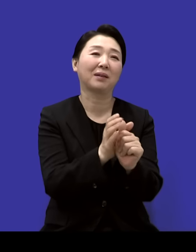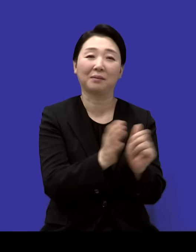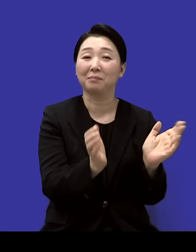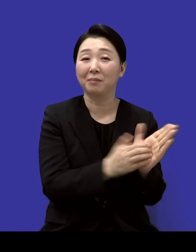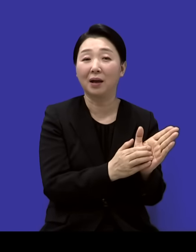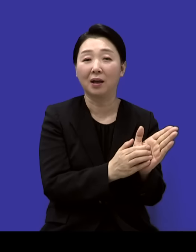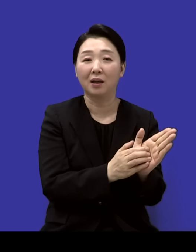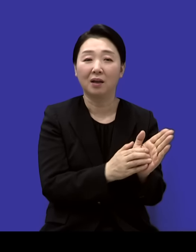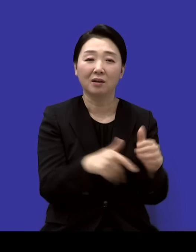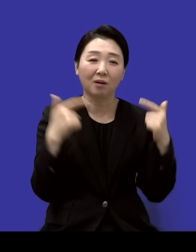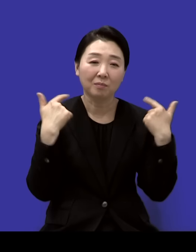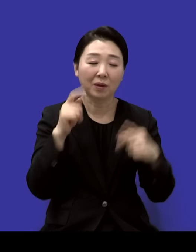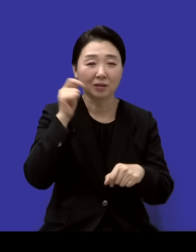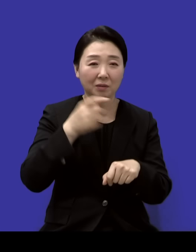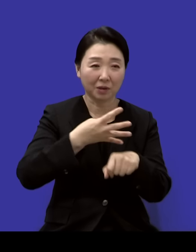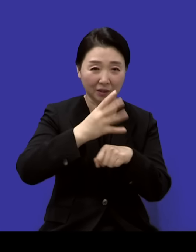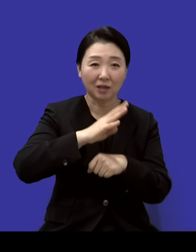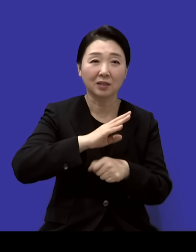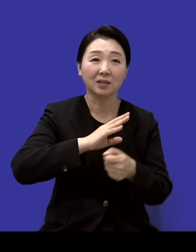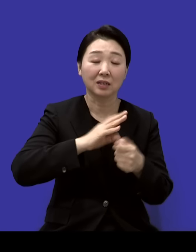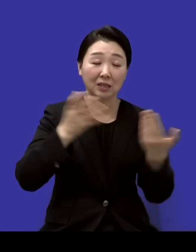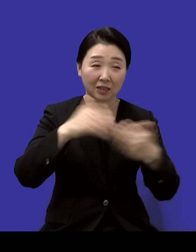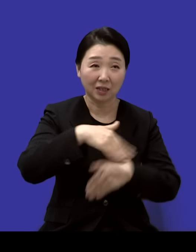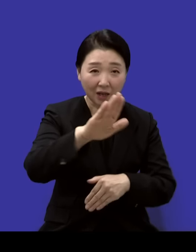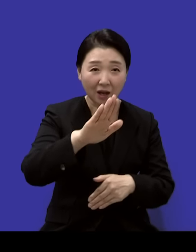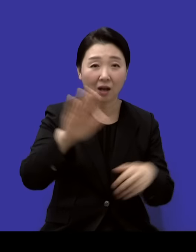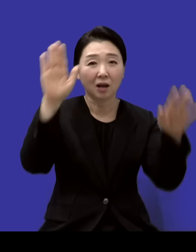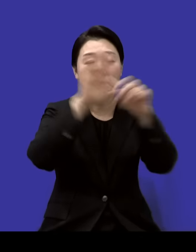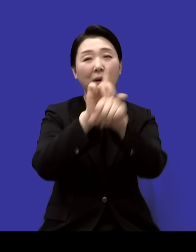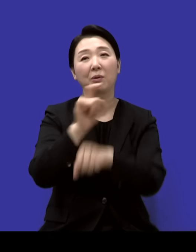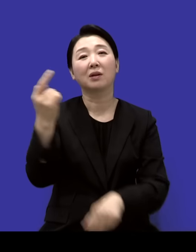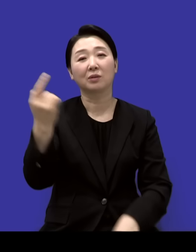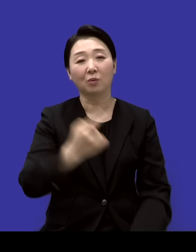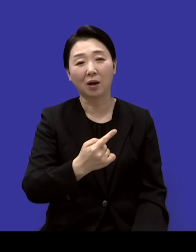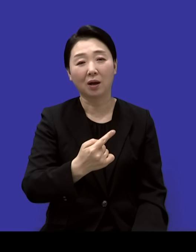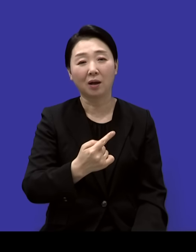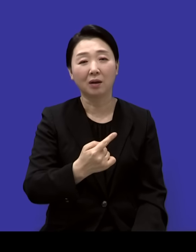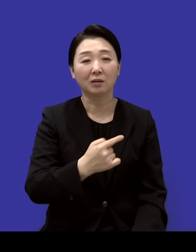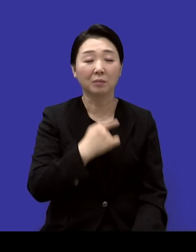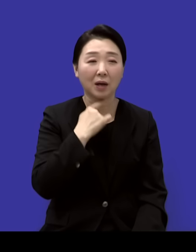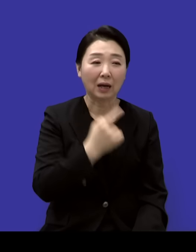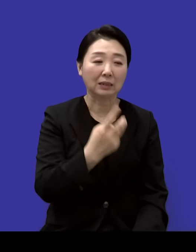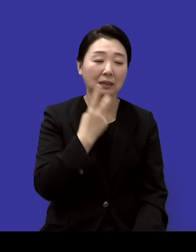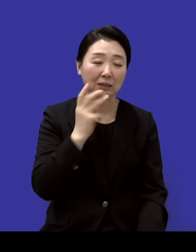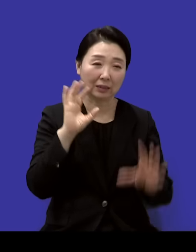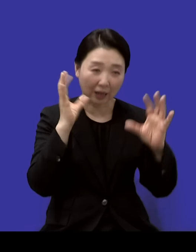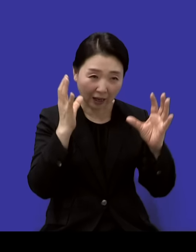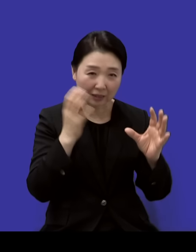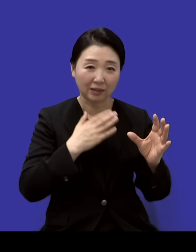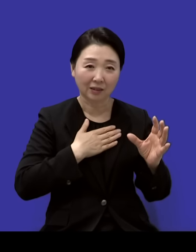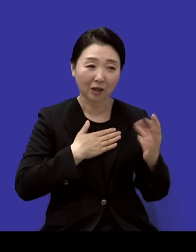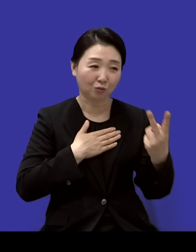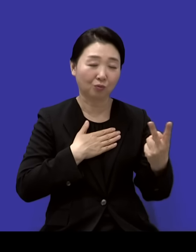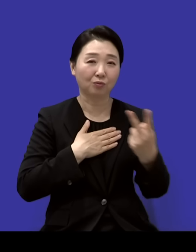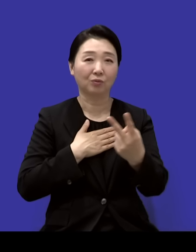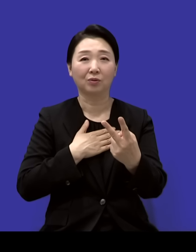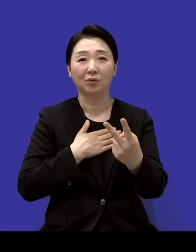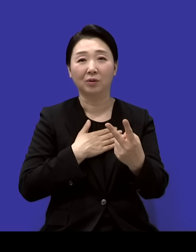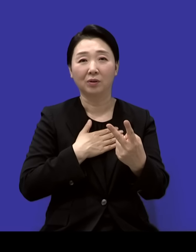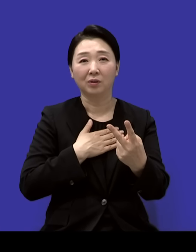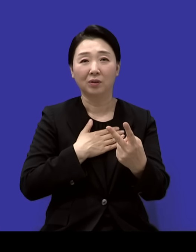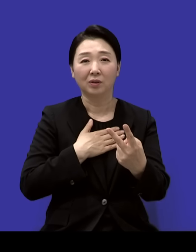사실상 거의 매일 새벽 4시에 출근하면 밤 11시에 들어와요. 그러면 1살, 3살짜리 애를 데리고 굉장히 예민하거든요. 한